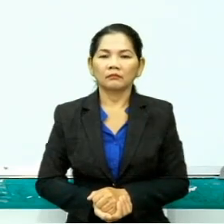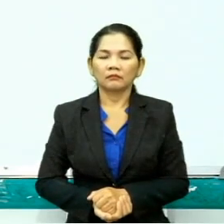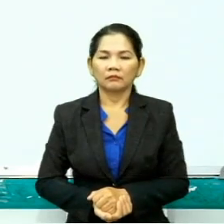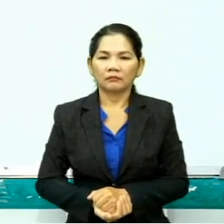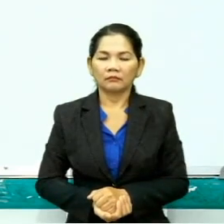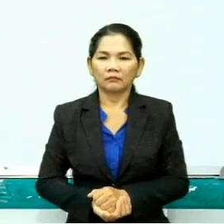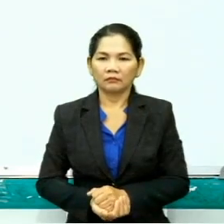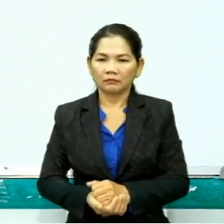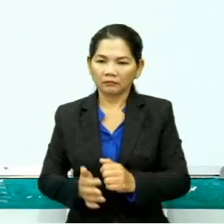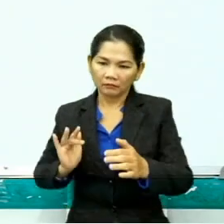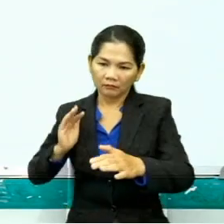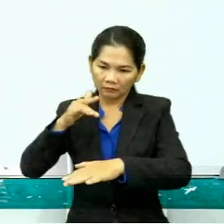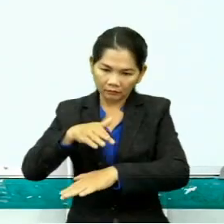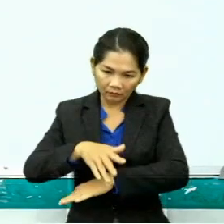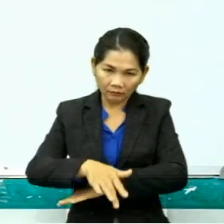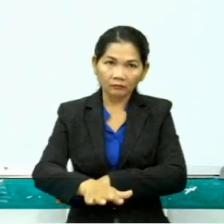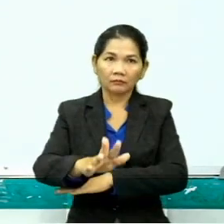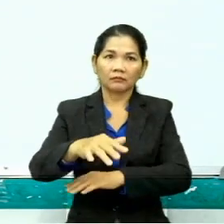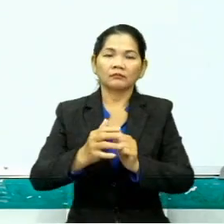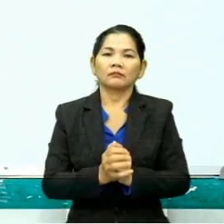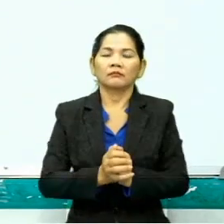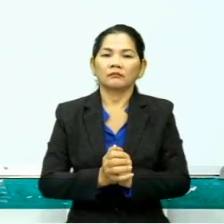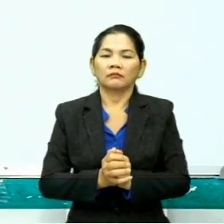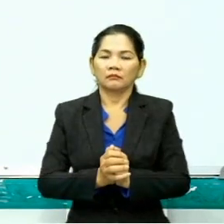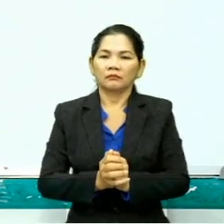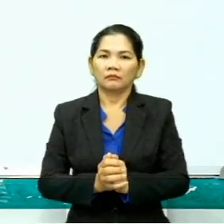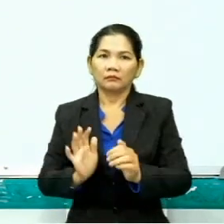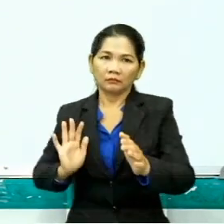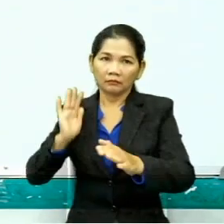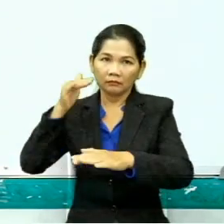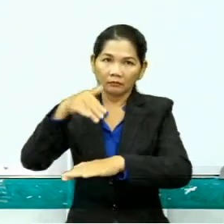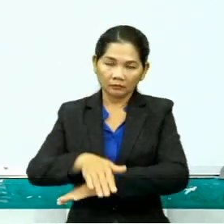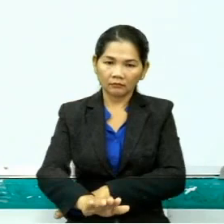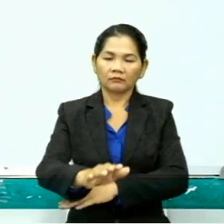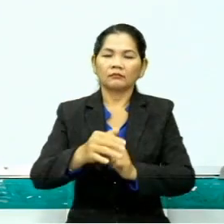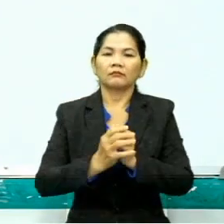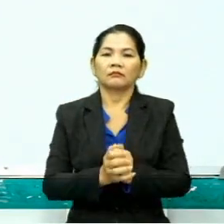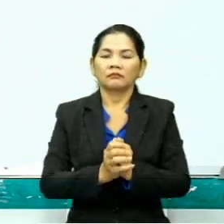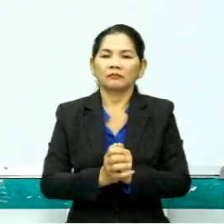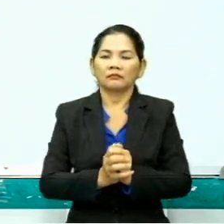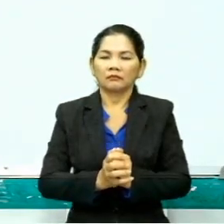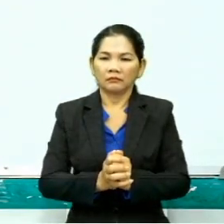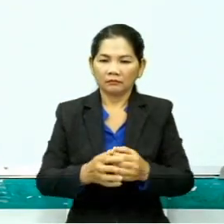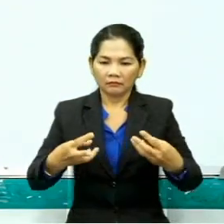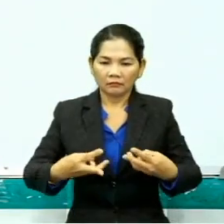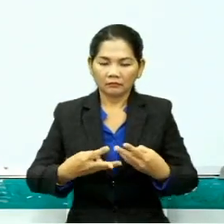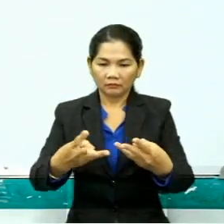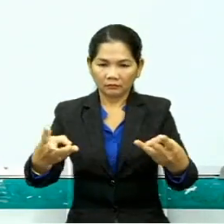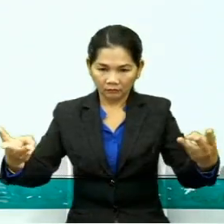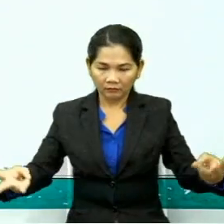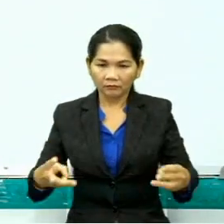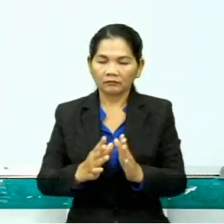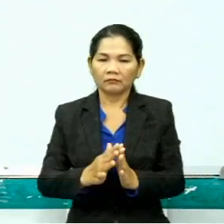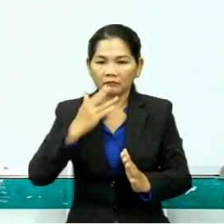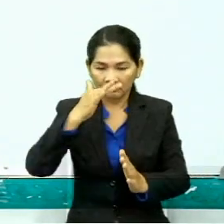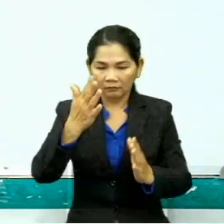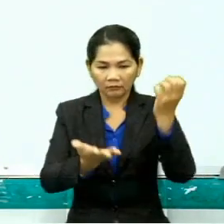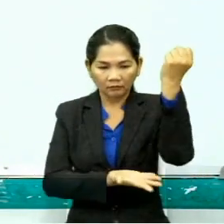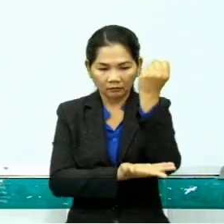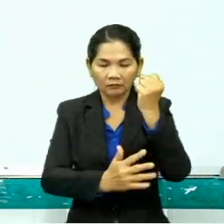chú rô sàn mà nổ rống bu sra ổ chúng dịa lão phổ phẳng sạ một chữ